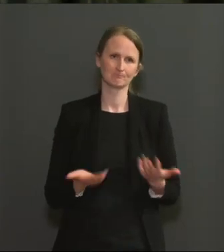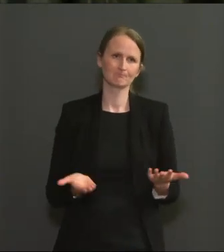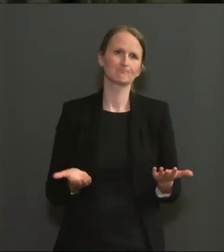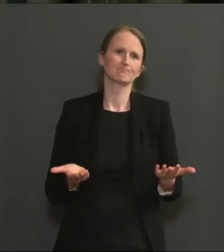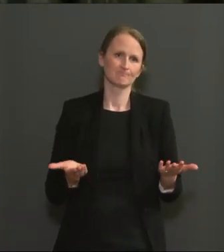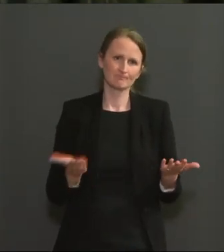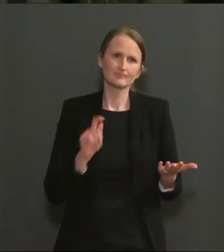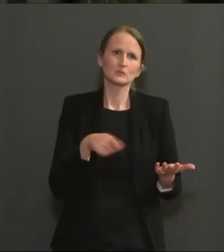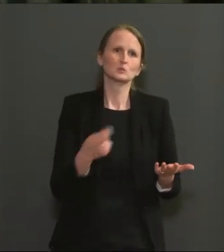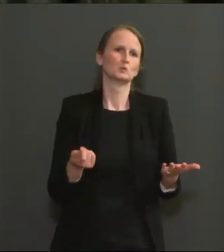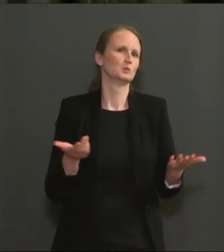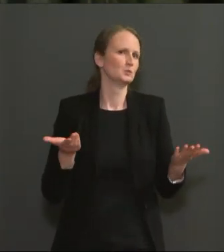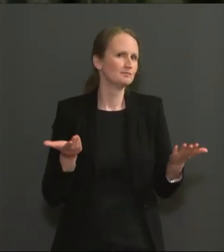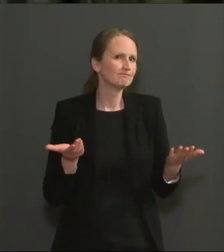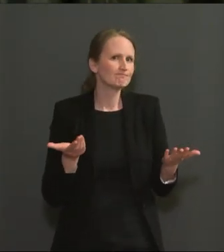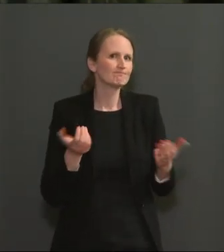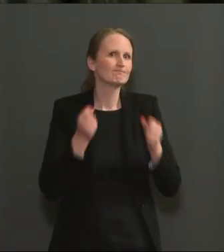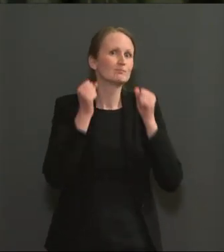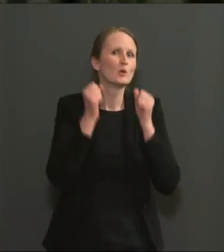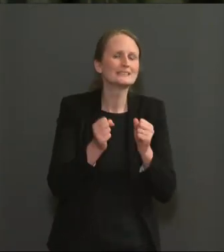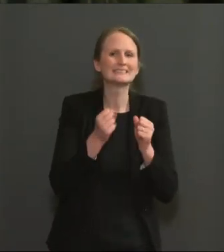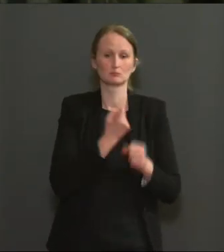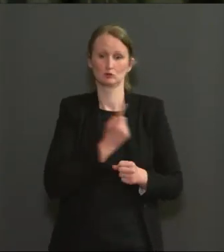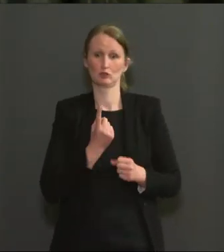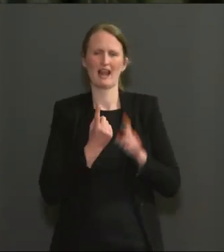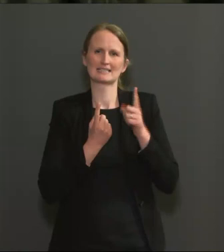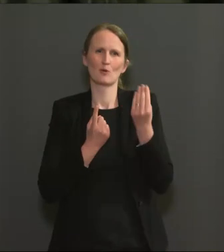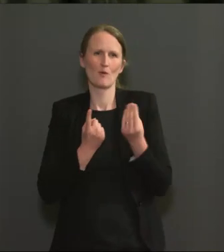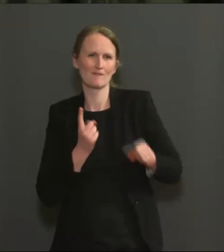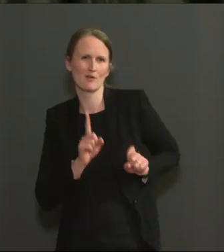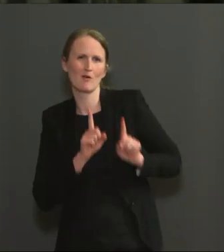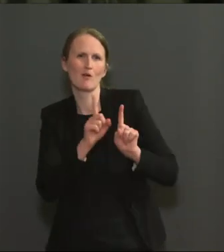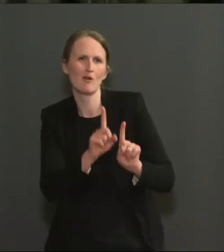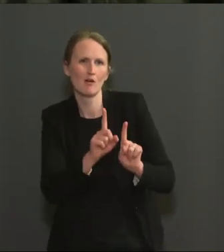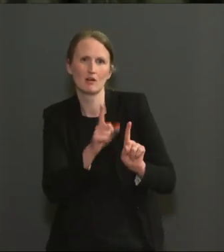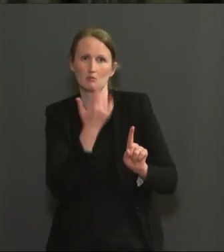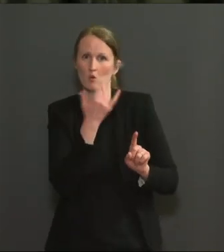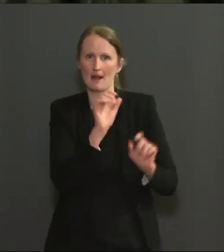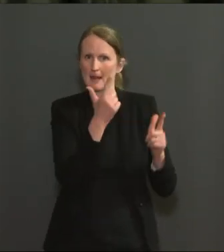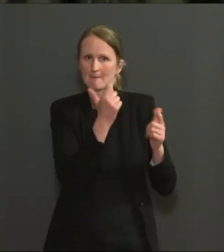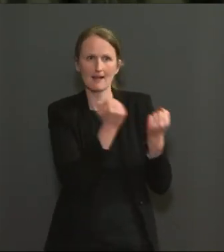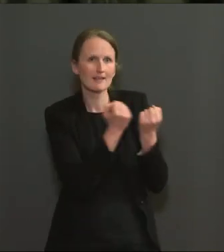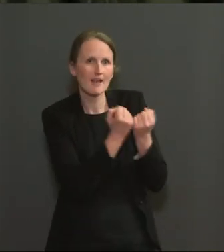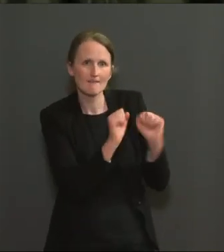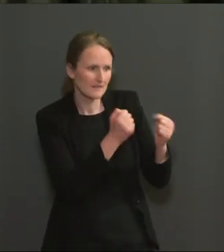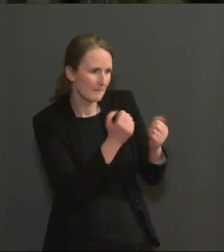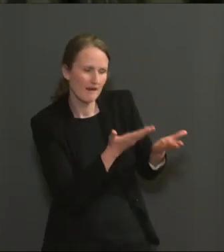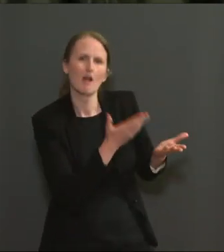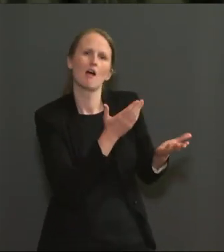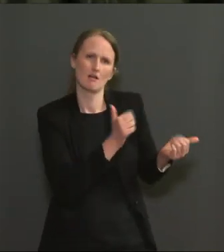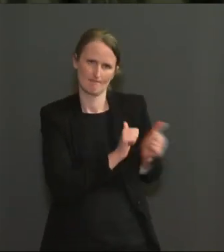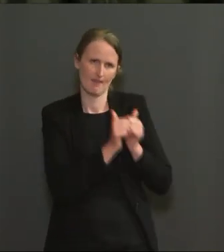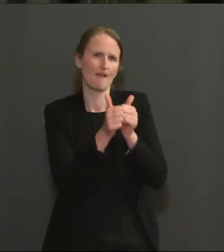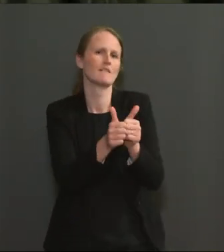bien sûr autorisé à vous rendre au magasin avec des enfants si euh vous ne pouvez pas les faire garder par quelqu'un d'autre et une personne qui présente des